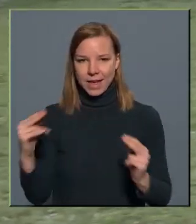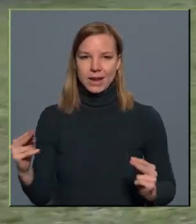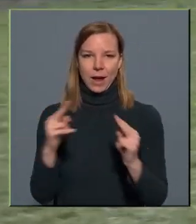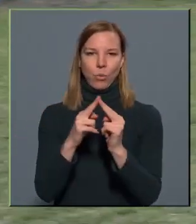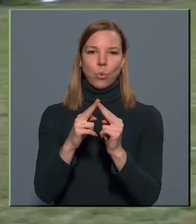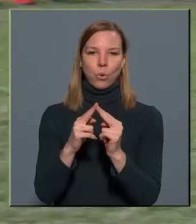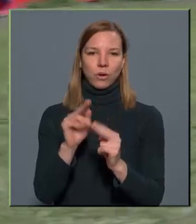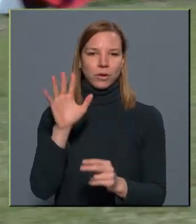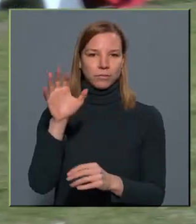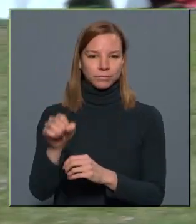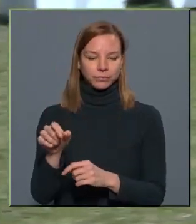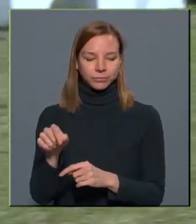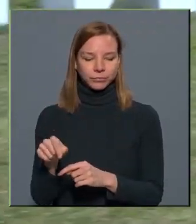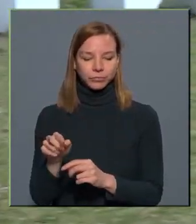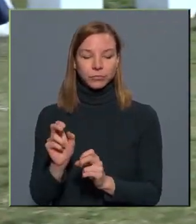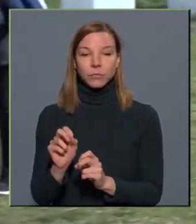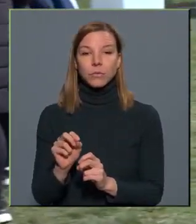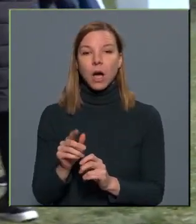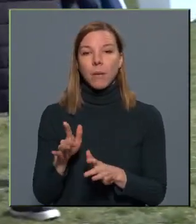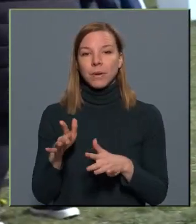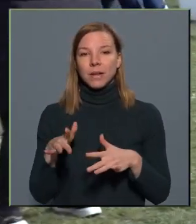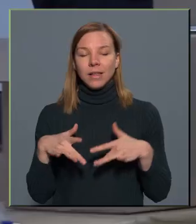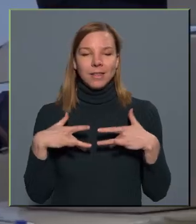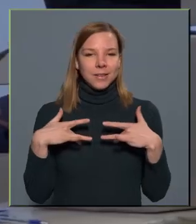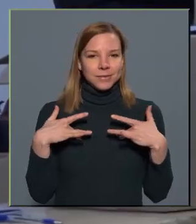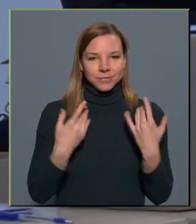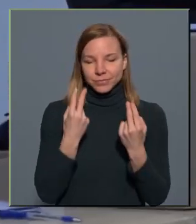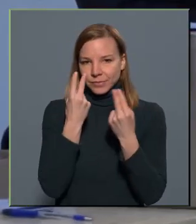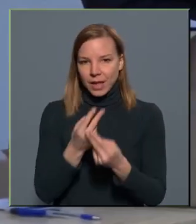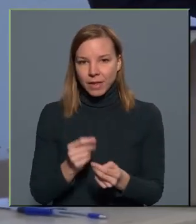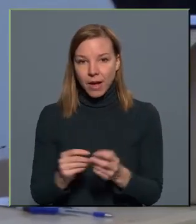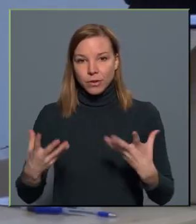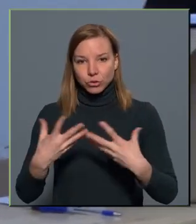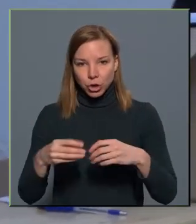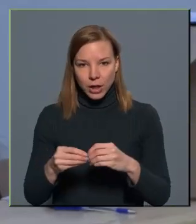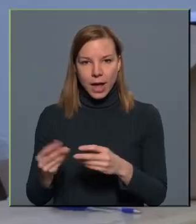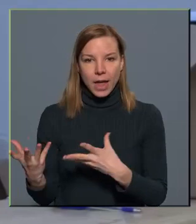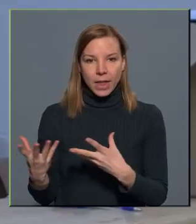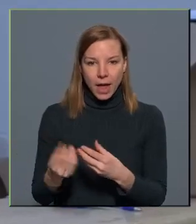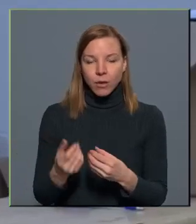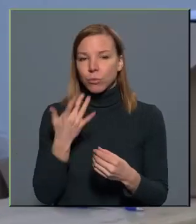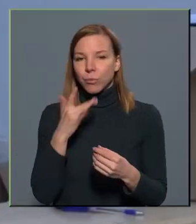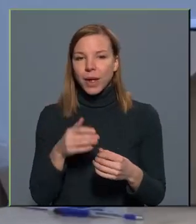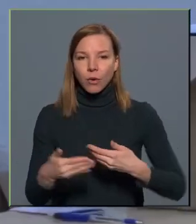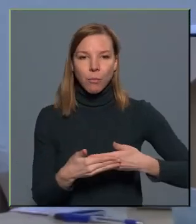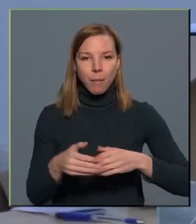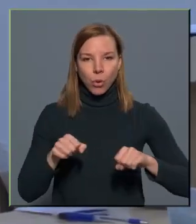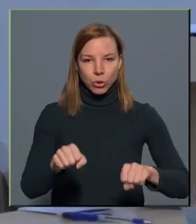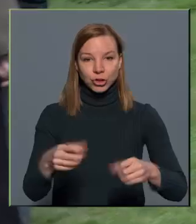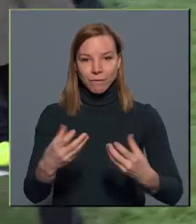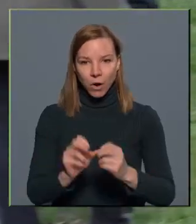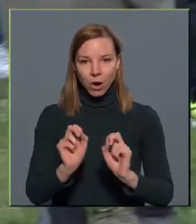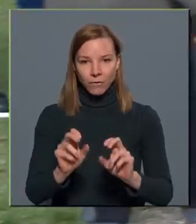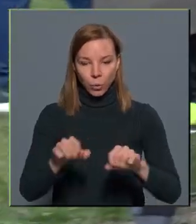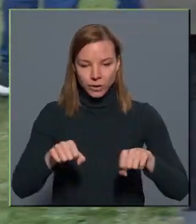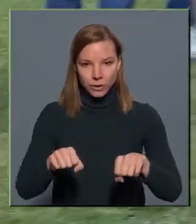megdöntsük. Ami ott szintén szívderítő látvány, hogy családok jönnek, hogy babakocsival futnak, kicsik, behoztuk a rendezvénybe